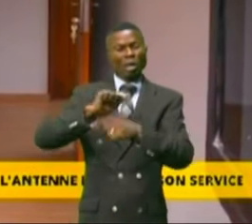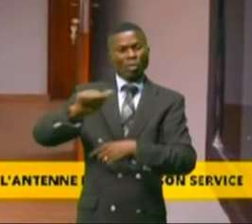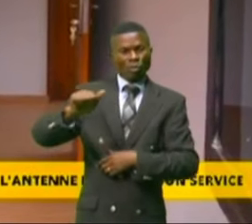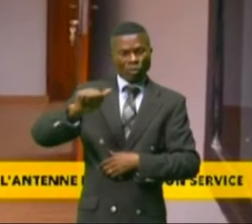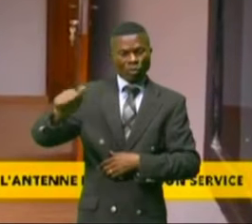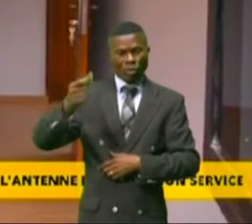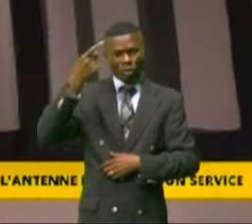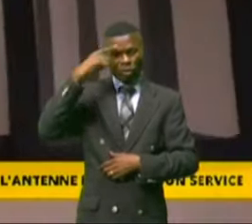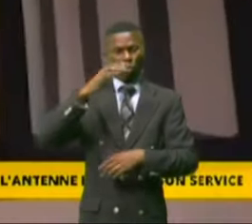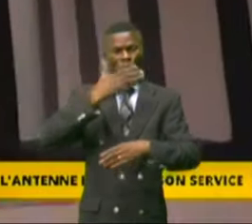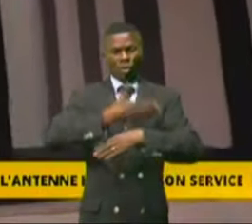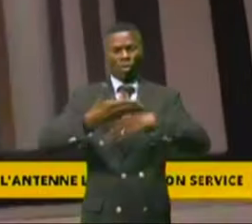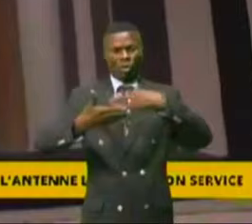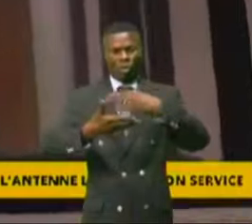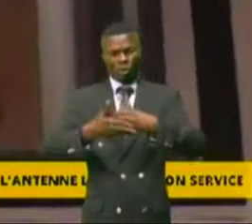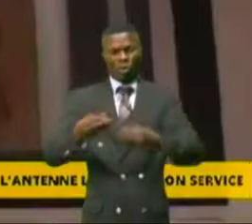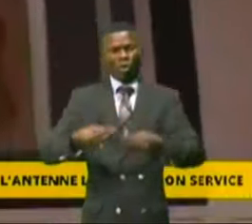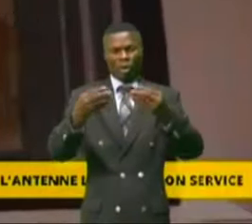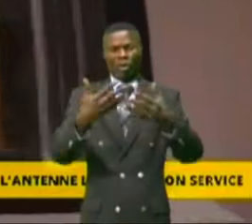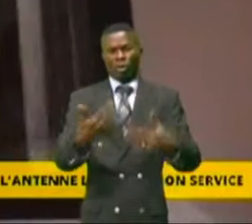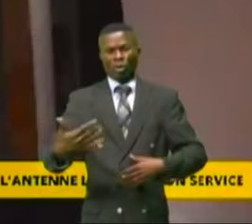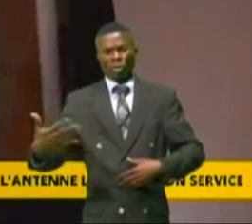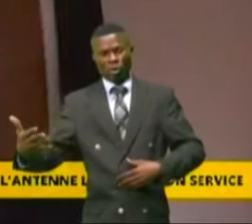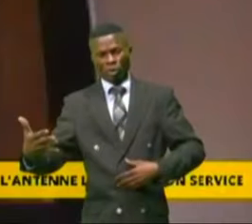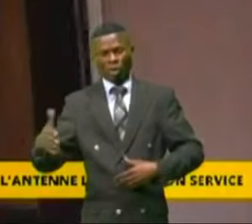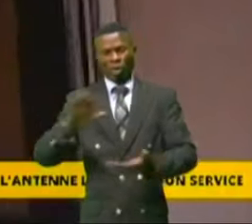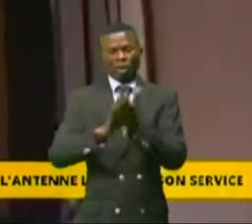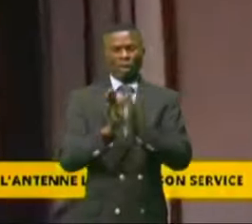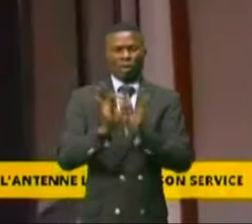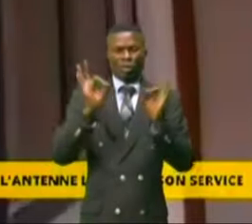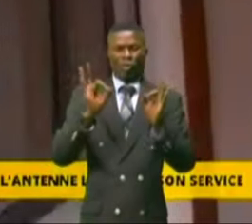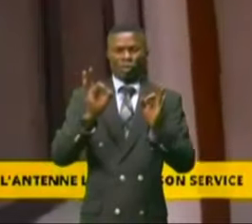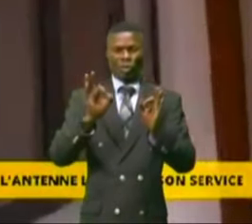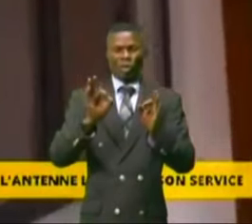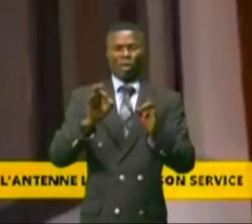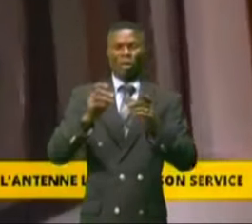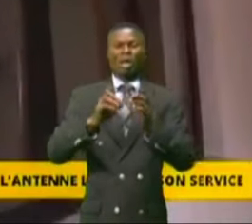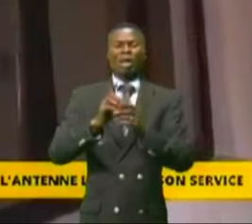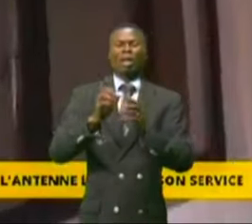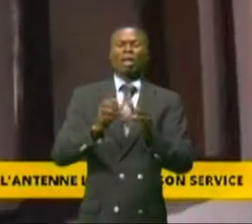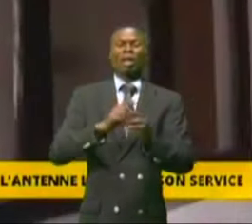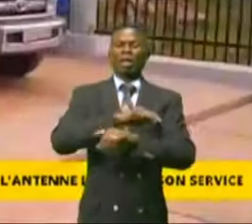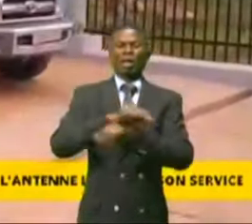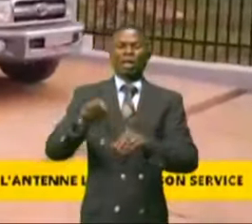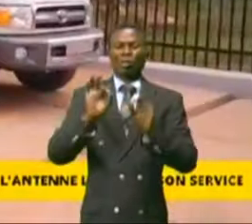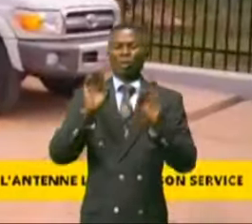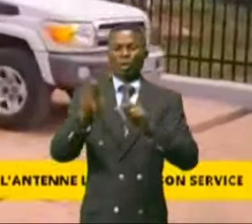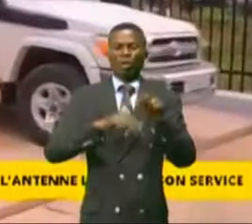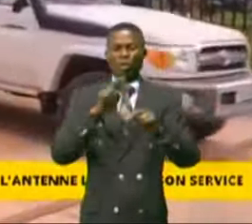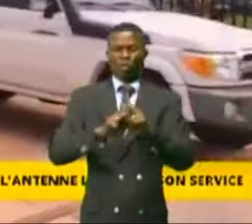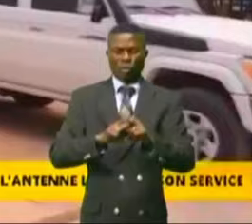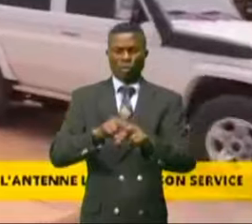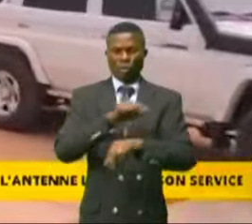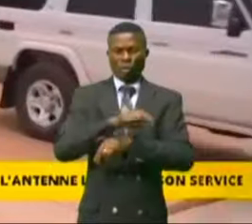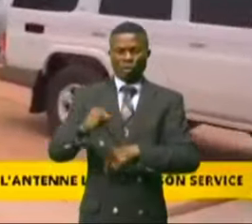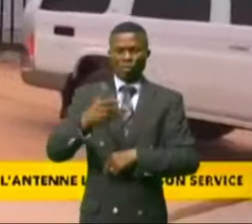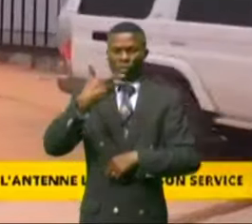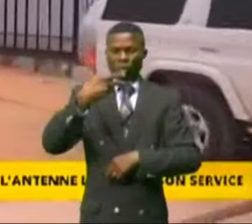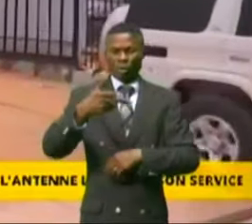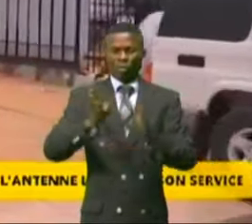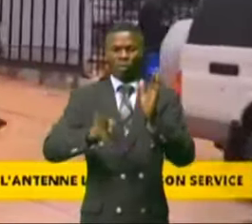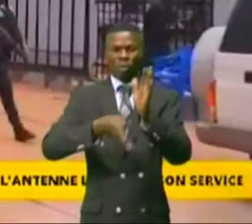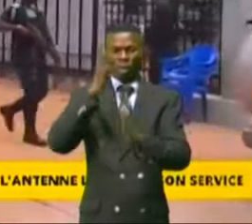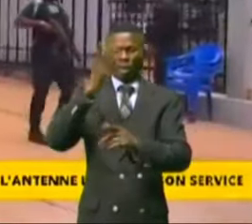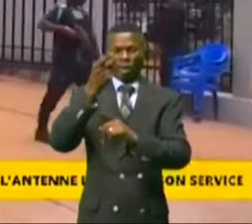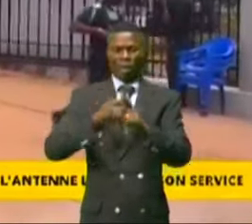à construire, équiper et moderniser les antennes provinciales de son institution. Ce Summer Crédit